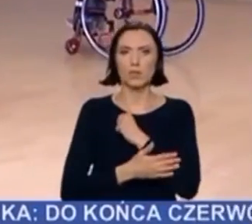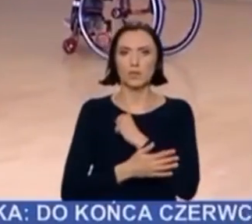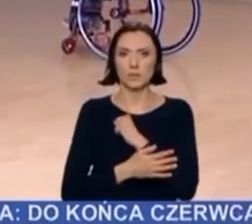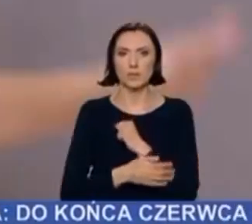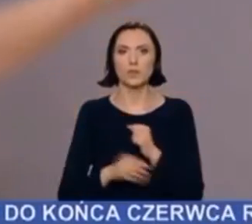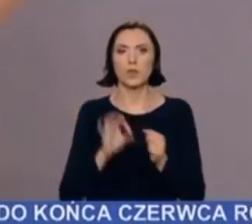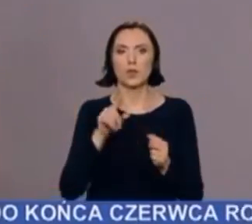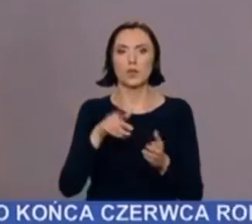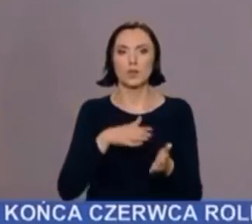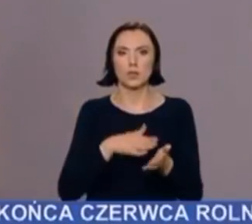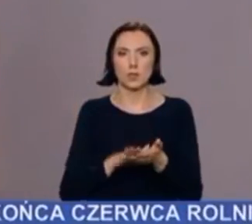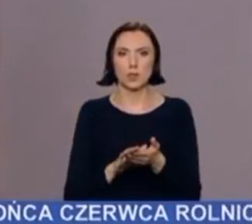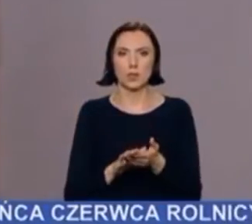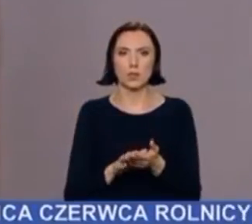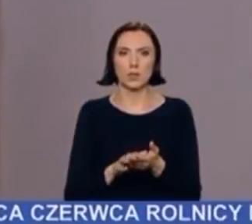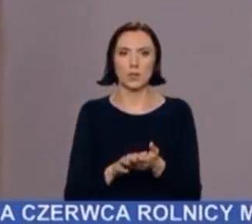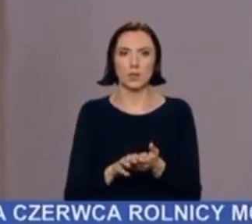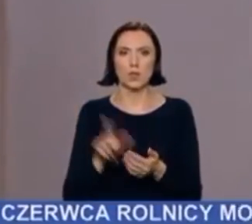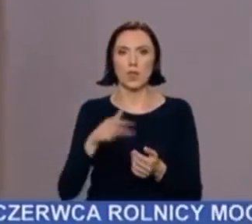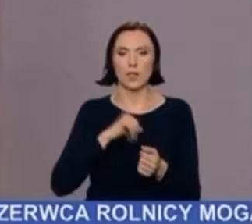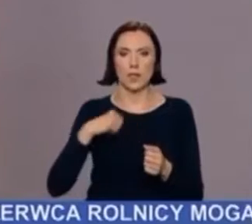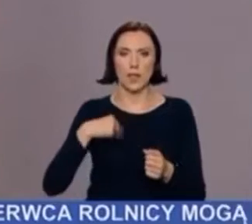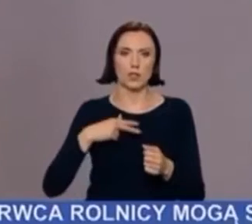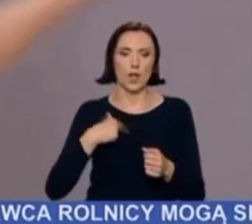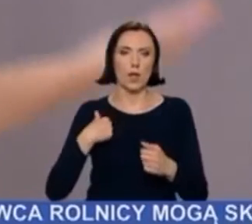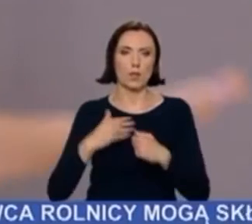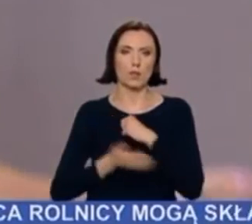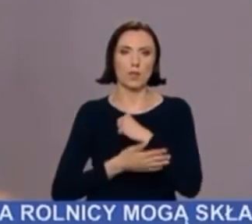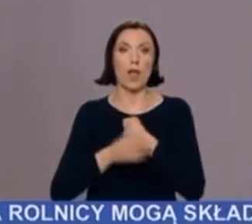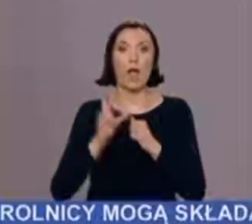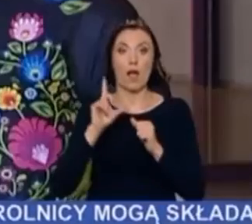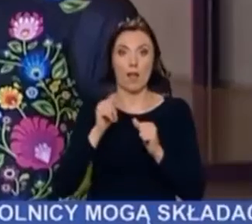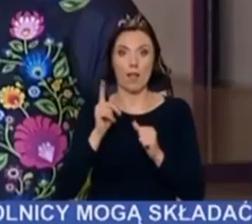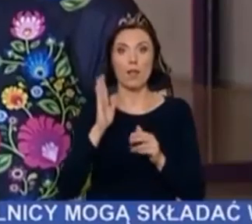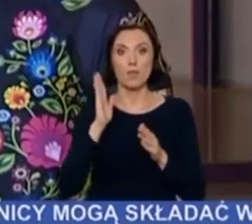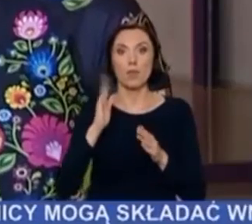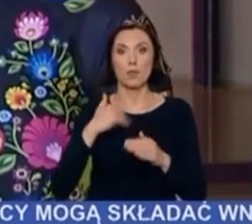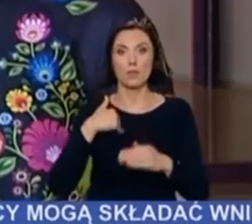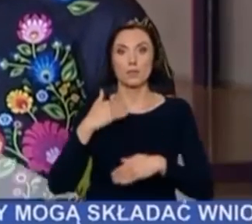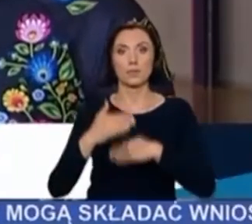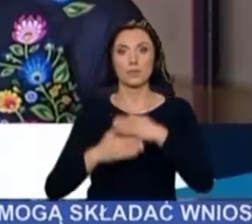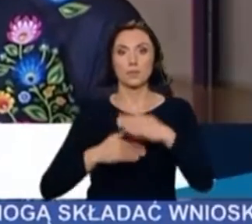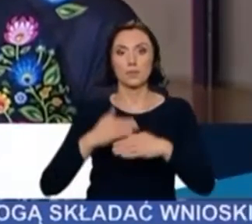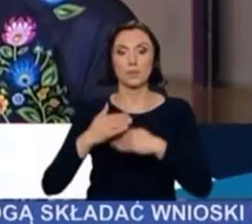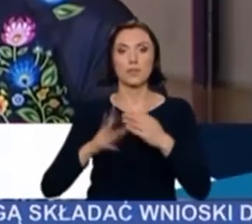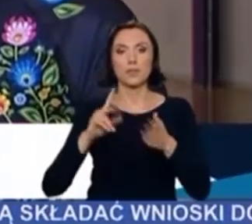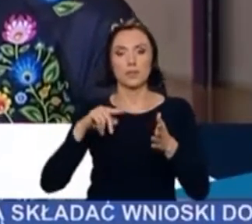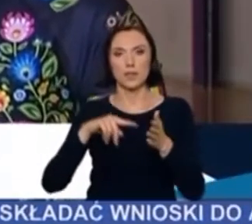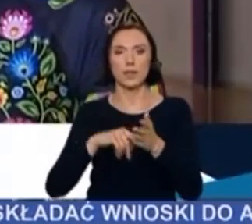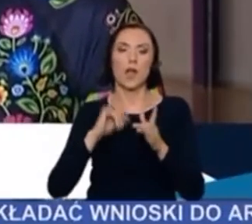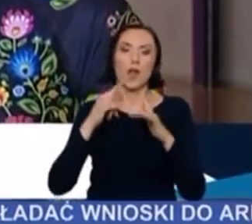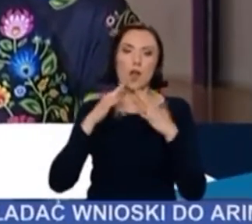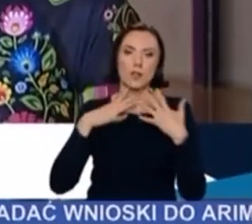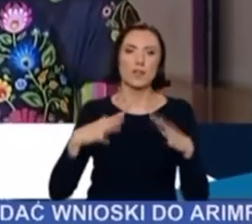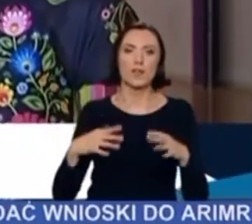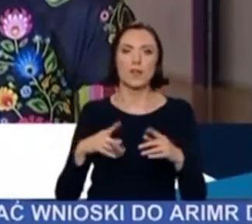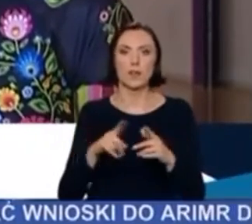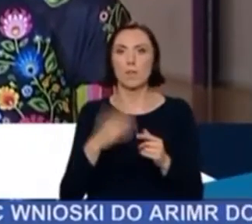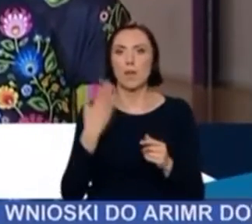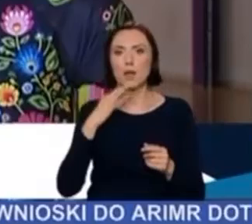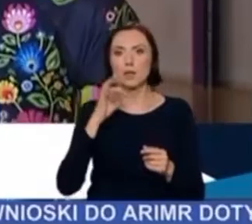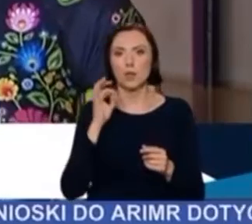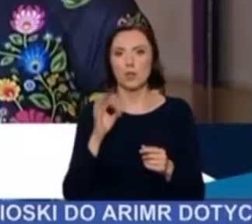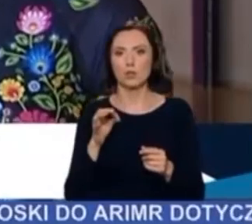tego wychodzimy, to jest nasza baza, ale jeżeli chodzi o cele rozrywkowe, no to bardzo dobrze